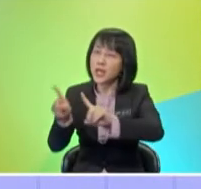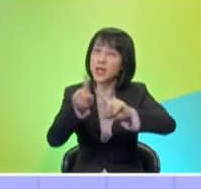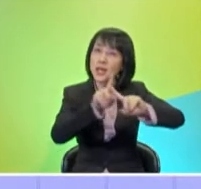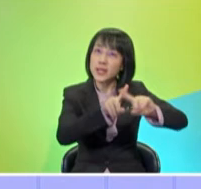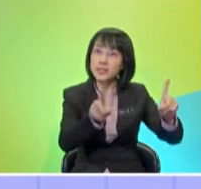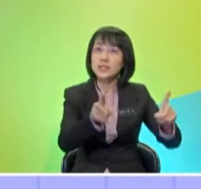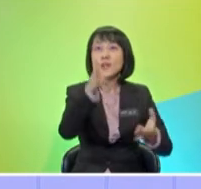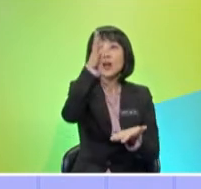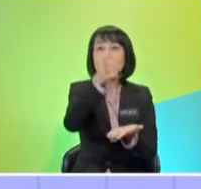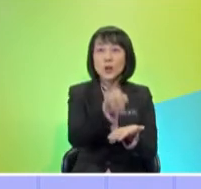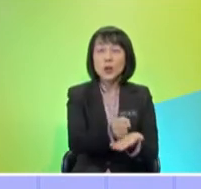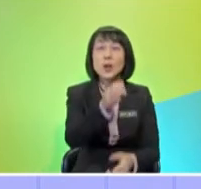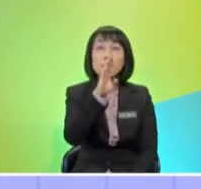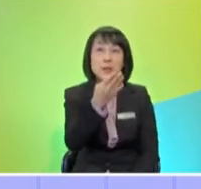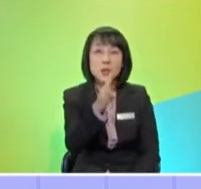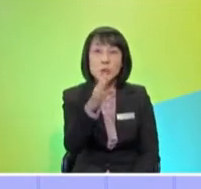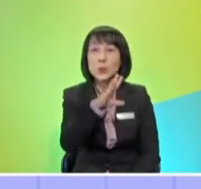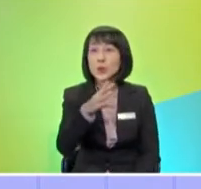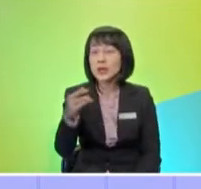dan kuning